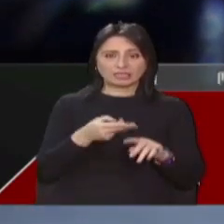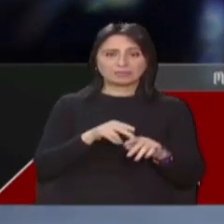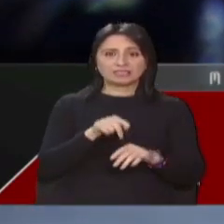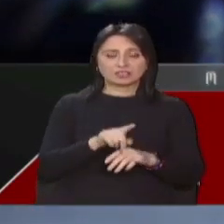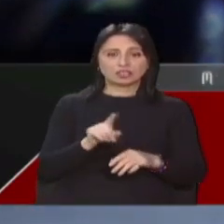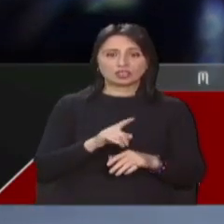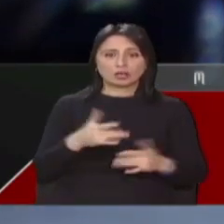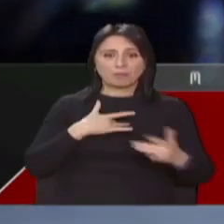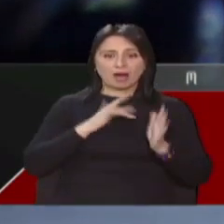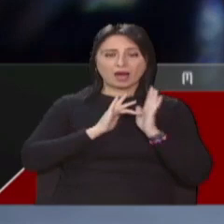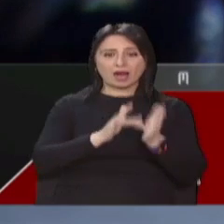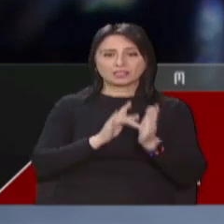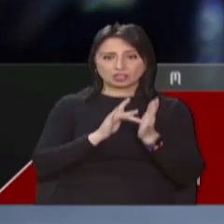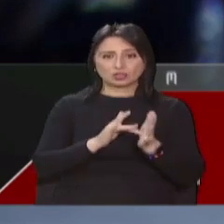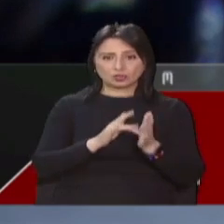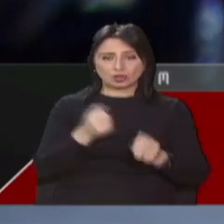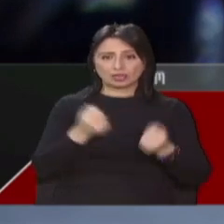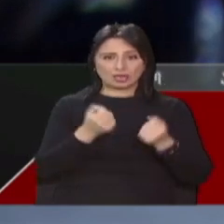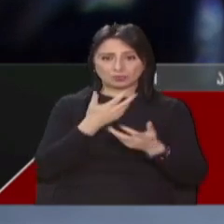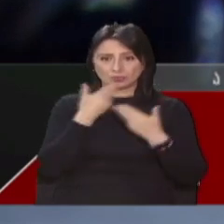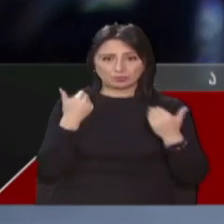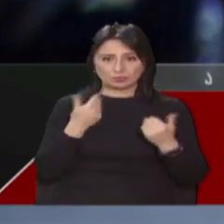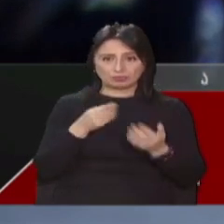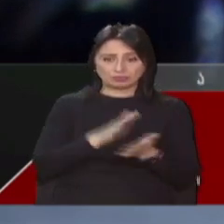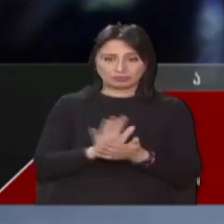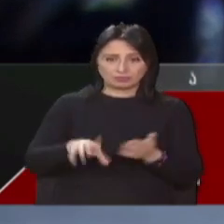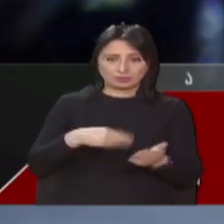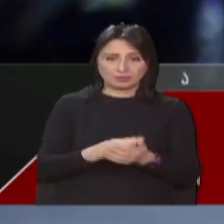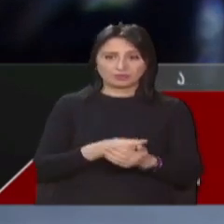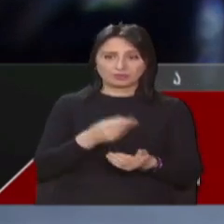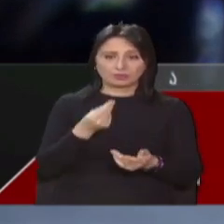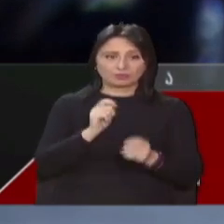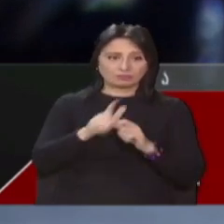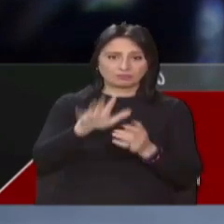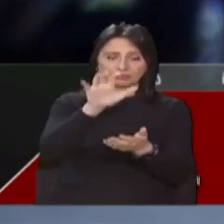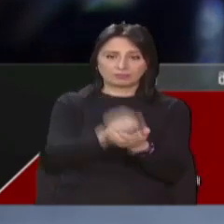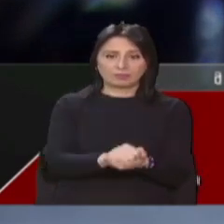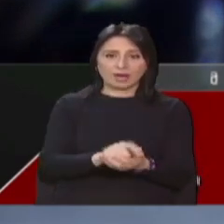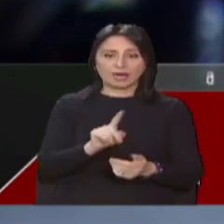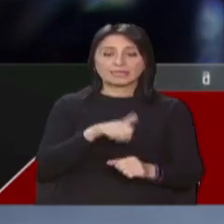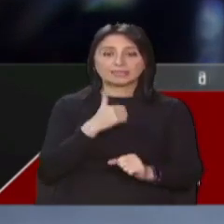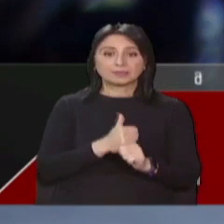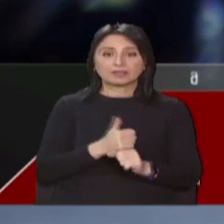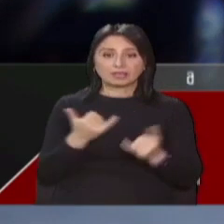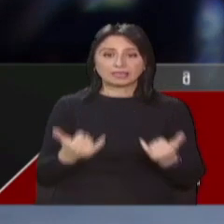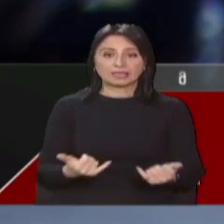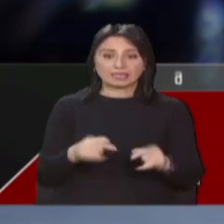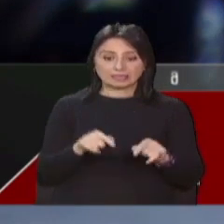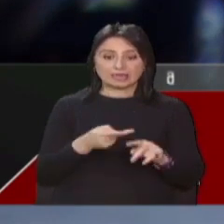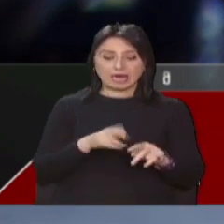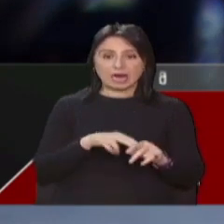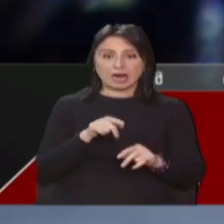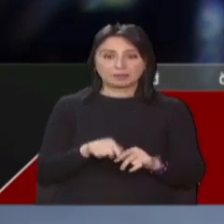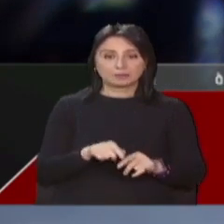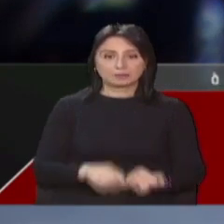იმისათვის, რომ გასტროლების, ტრანსპორტირების ხარჯი თეატრებისთვის დაეფინანსებინა და რაც მთავარია, დღეს ამ